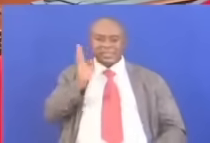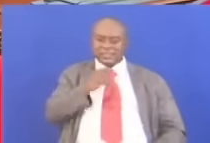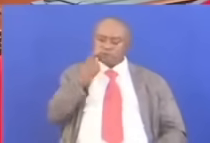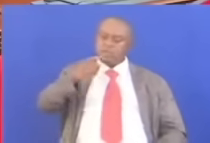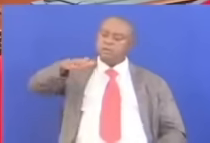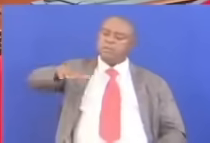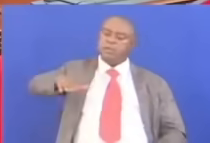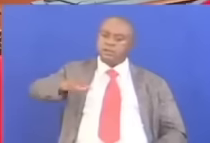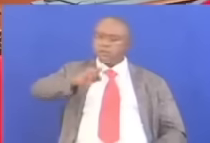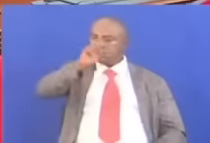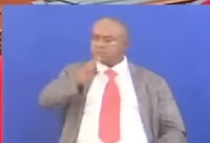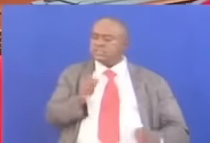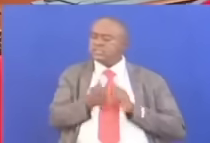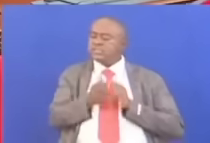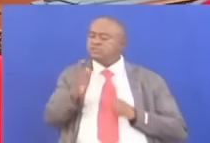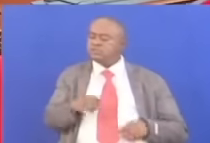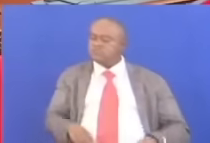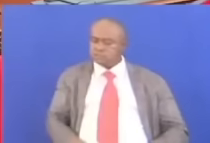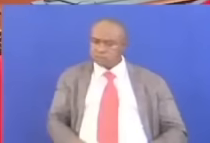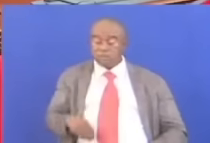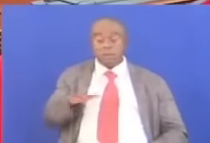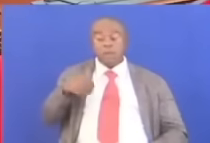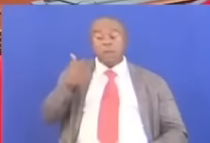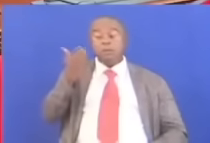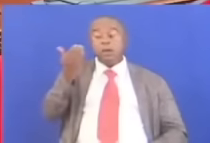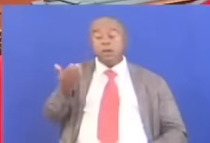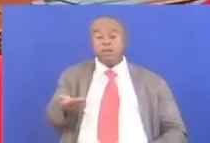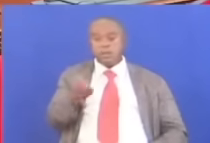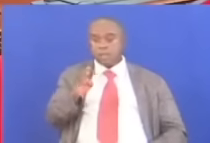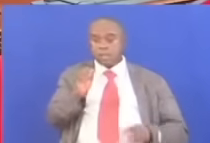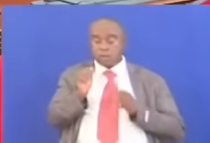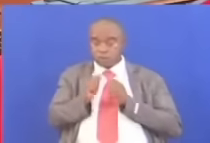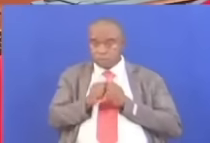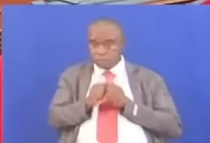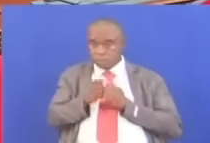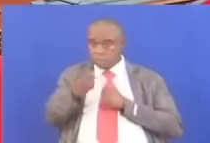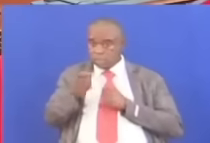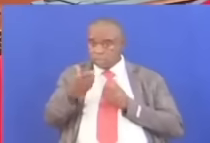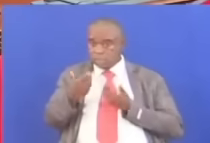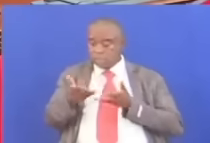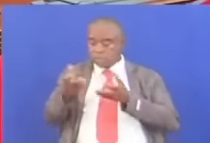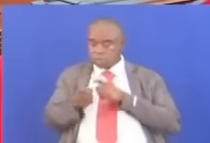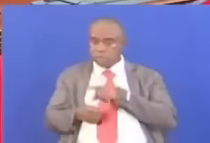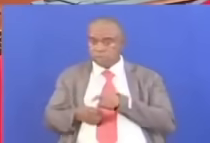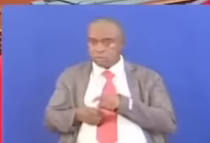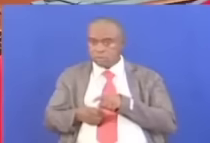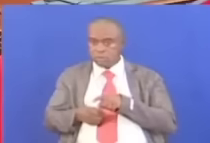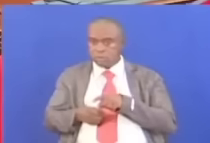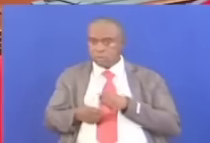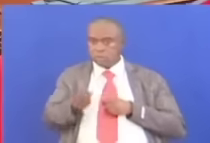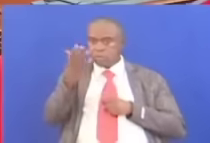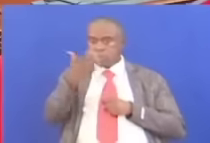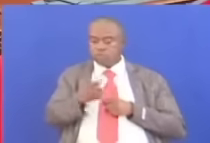mit nik what is the problem baad miaka ile g ime kuchi ime